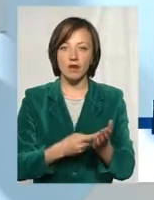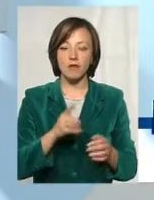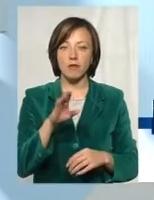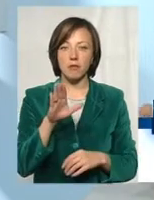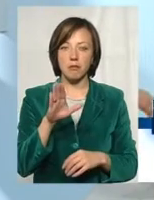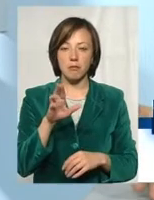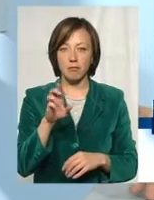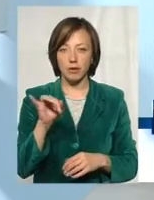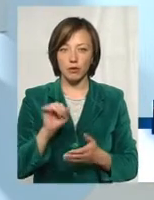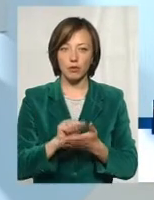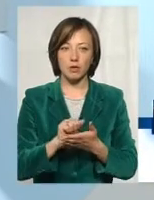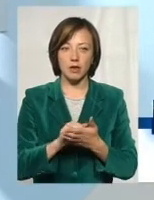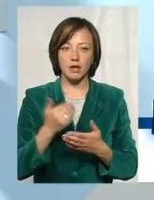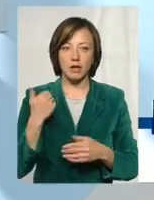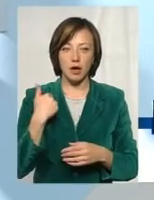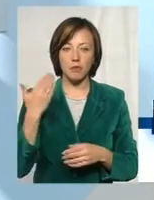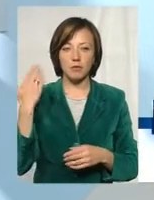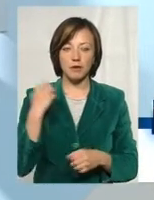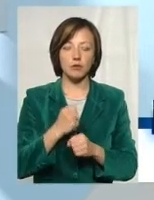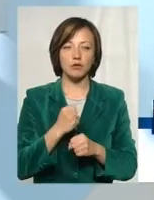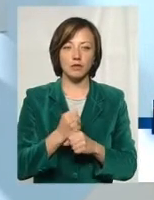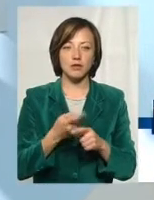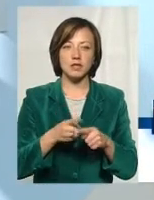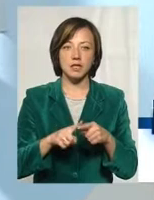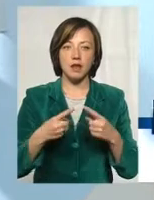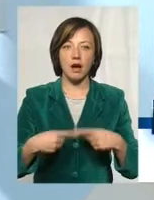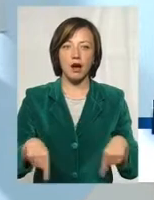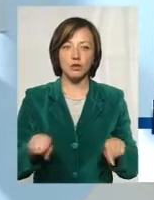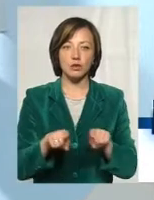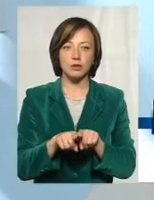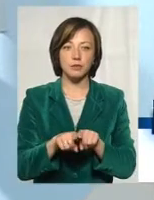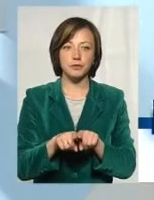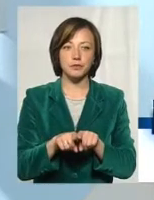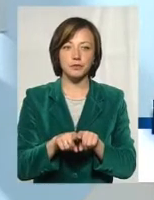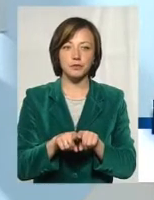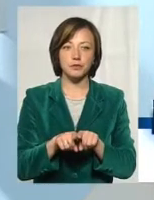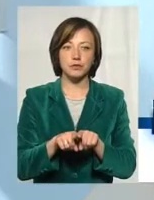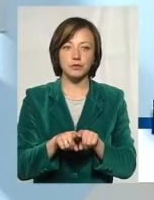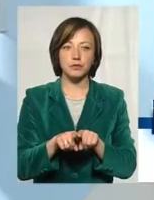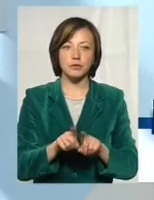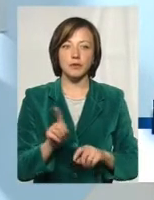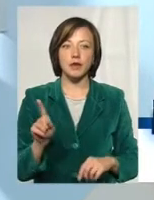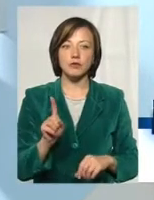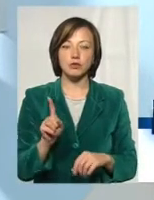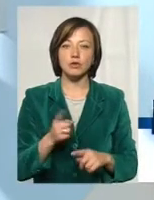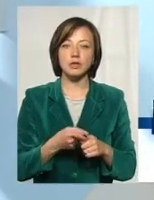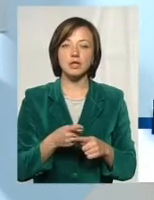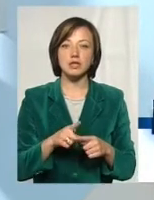документально, бо я працював тоді у цій галузі, що це